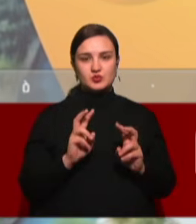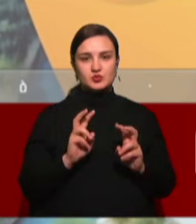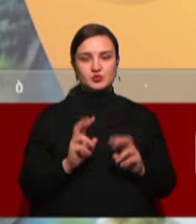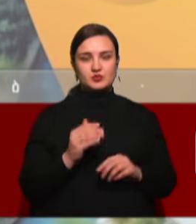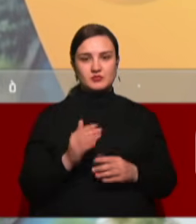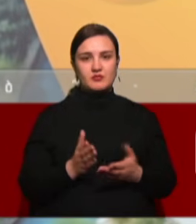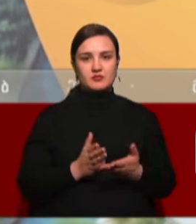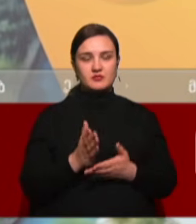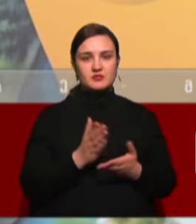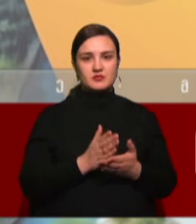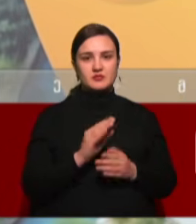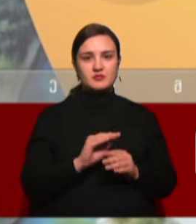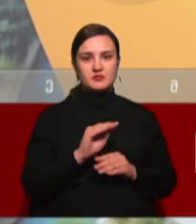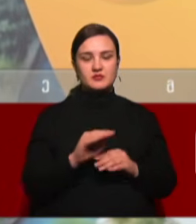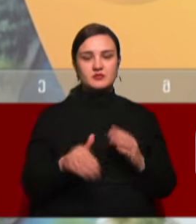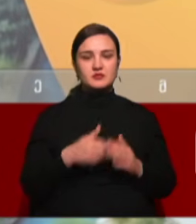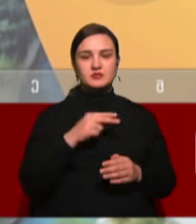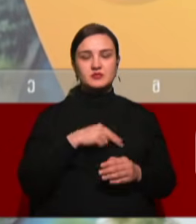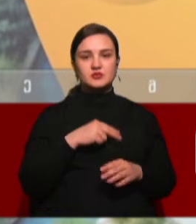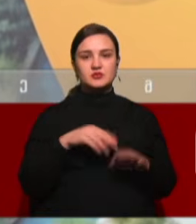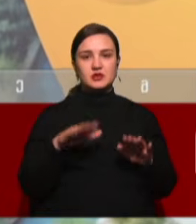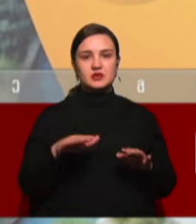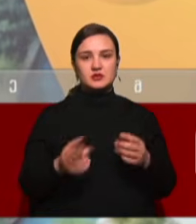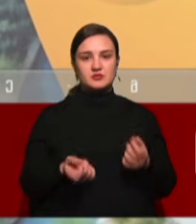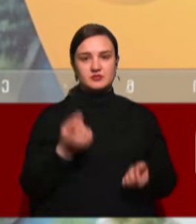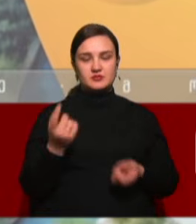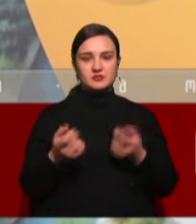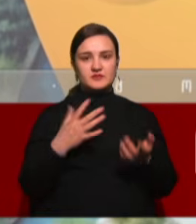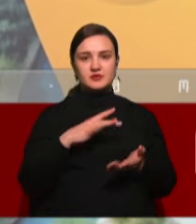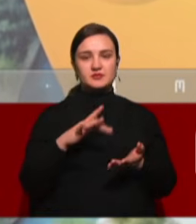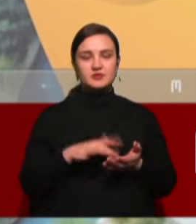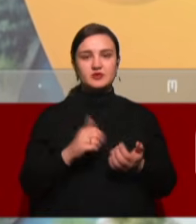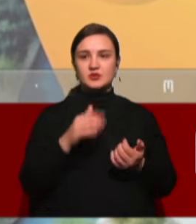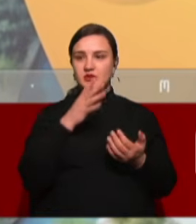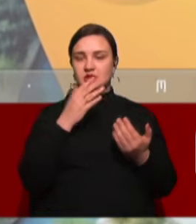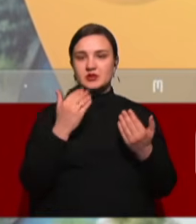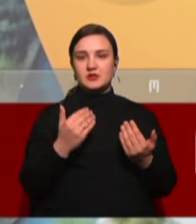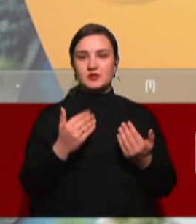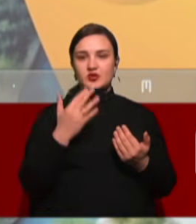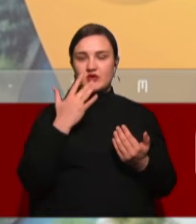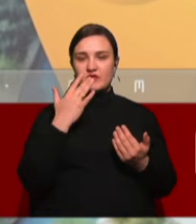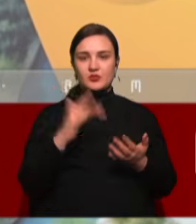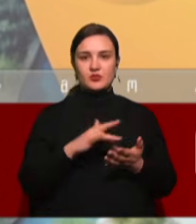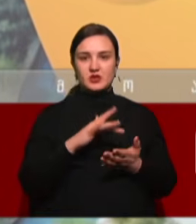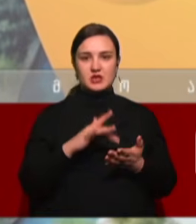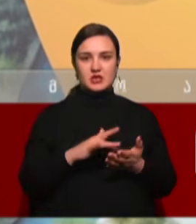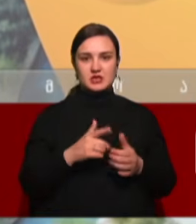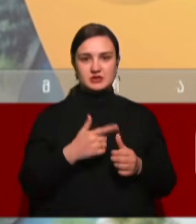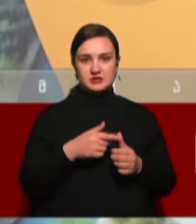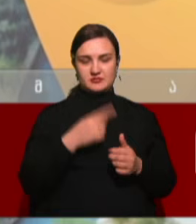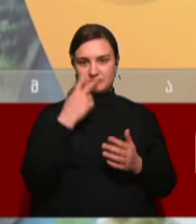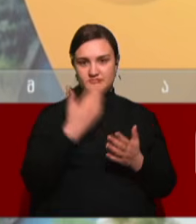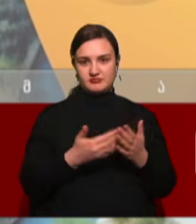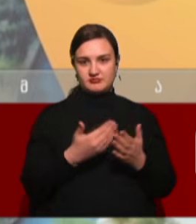ტურისტული მიმართულების ზრდას, ახალი სამუშაო ადგილების გაჩენას, თბილისის როგორც თანამედროვე ევროპული ქალაქის იმიჯის გამყარებას და